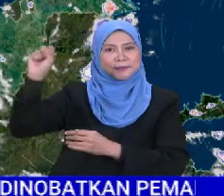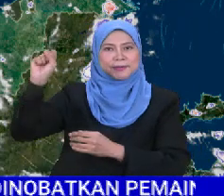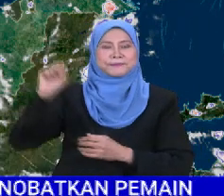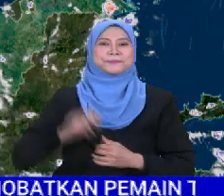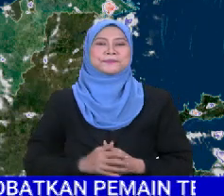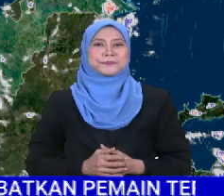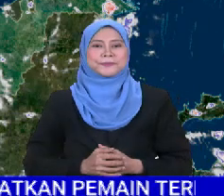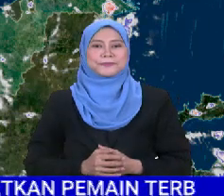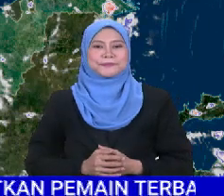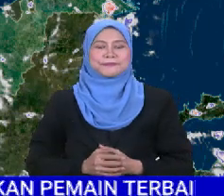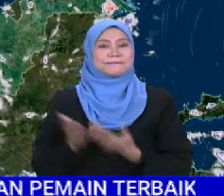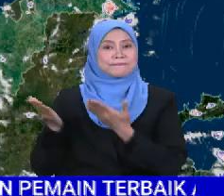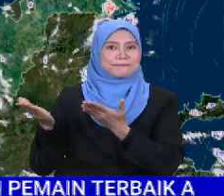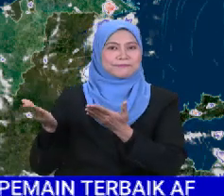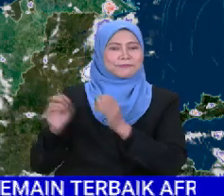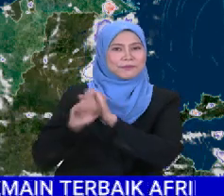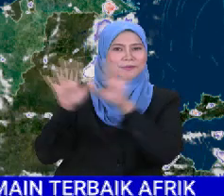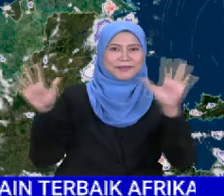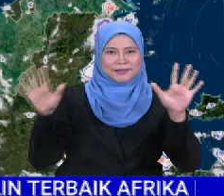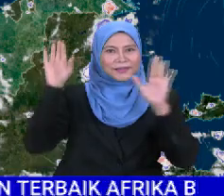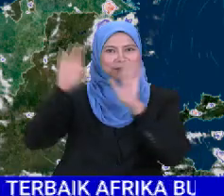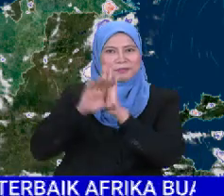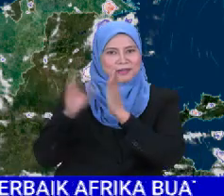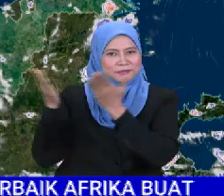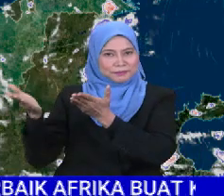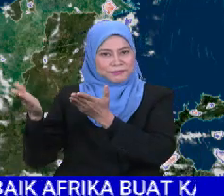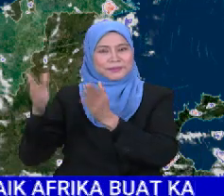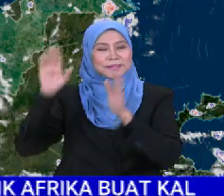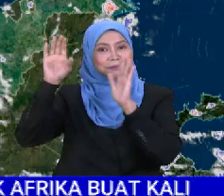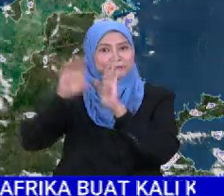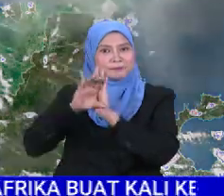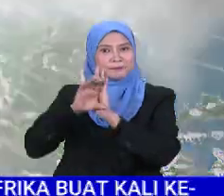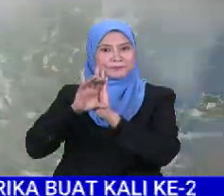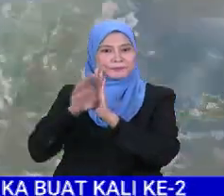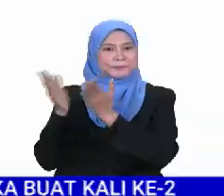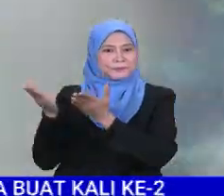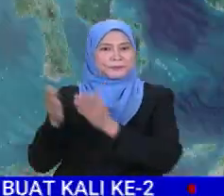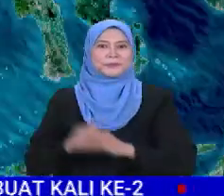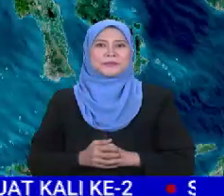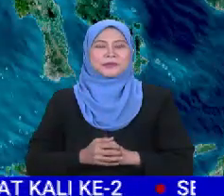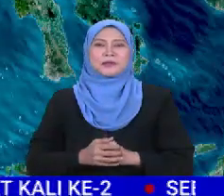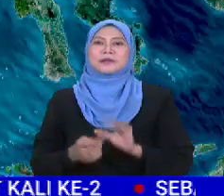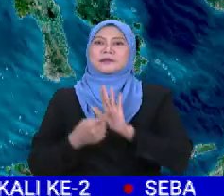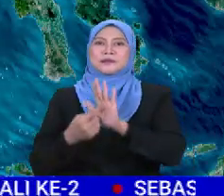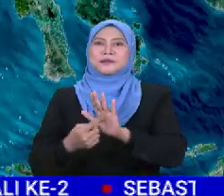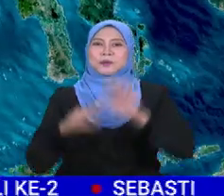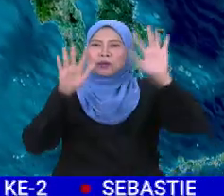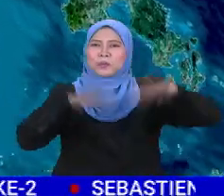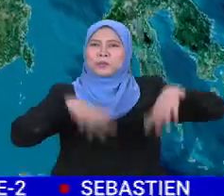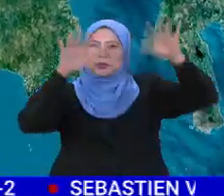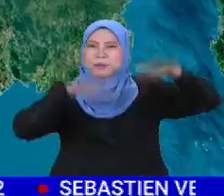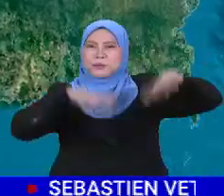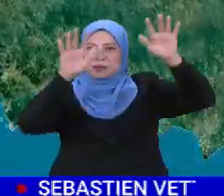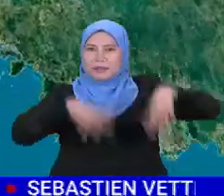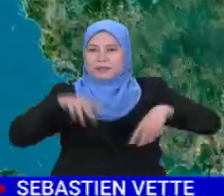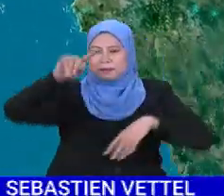Dan keadaan ini dapat dilihat dengan lebih jelas lagi melalui tinjauan imej gemar radar. Imej menunjukkan keadaan cuaca hujan lebat